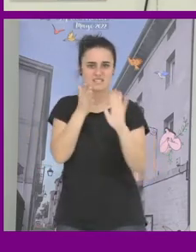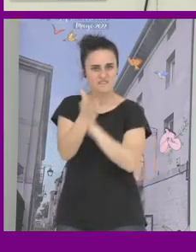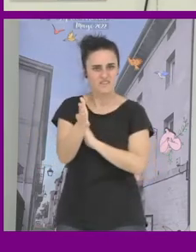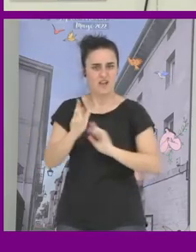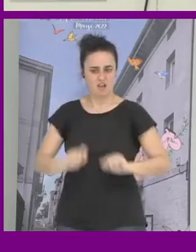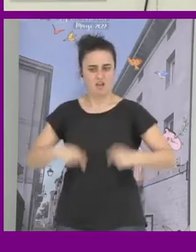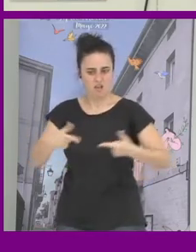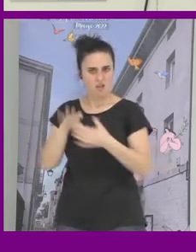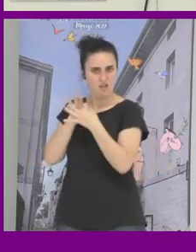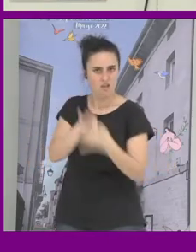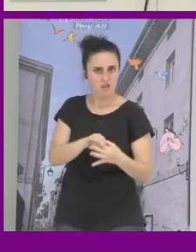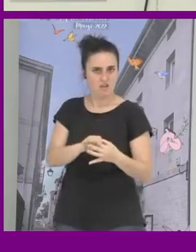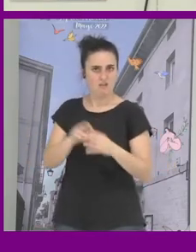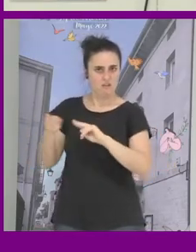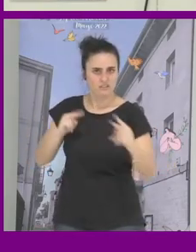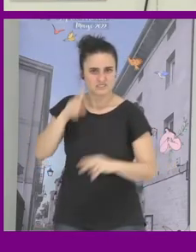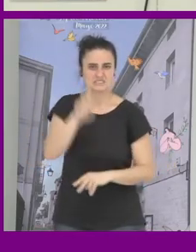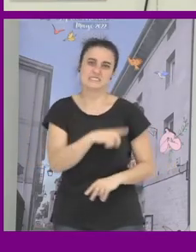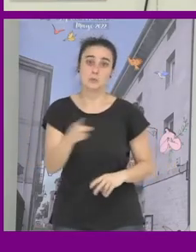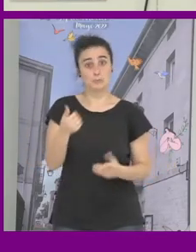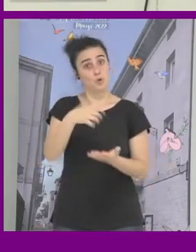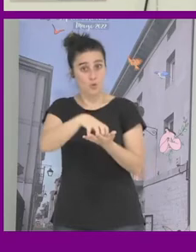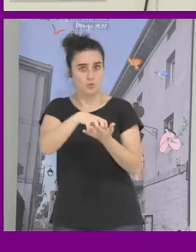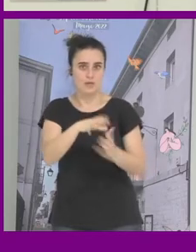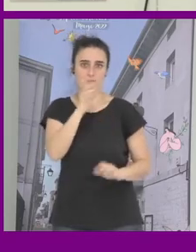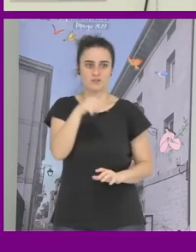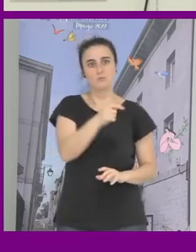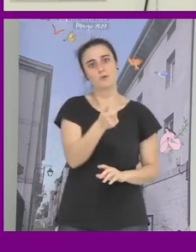izatea, bai? Orduan zer gertatzen da? Ba, bueno,